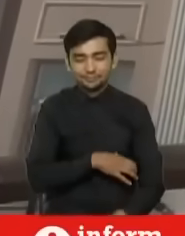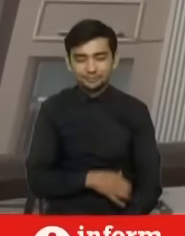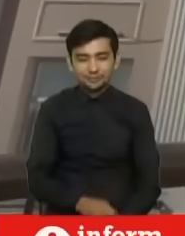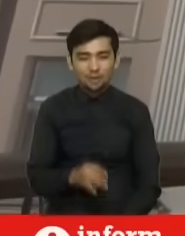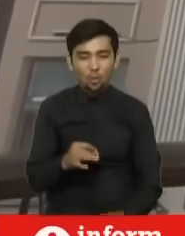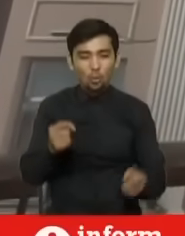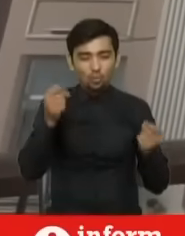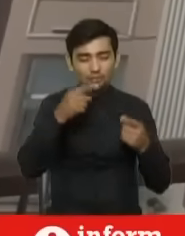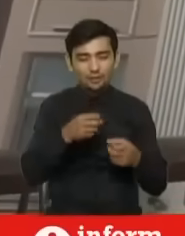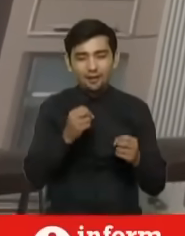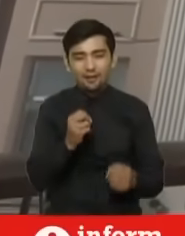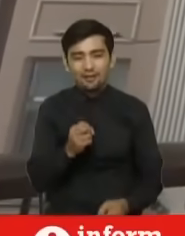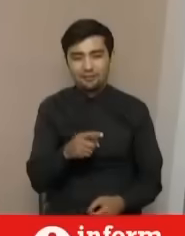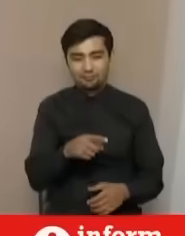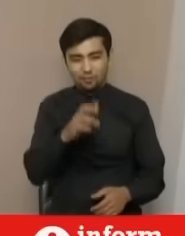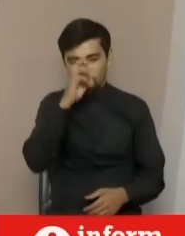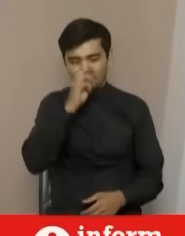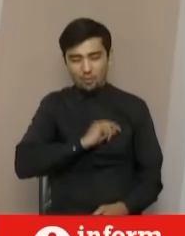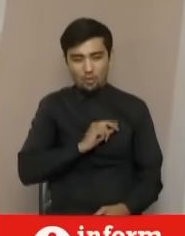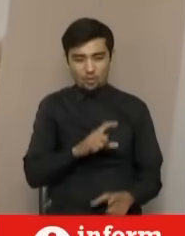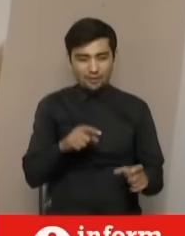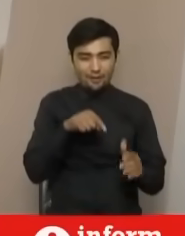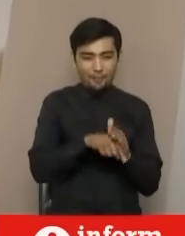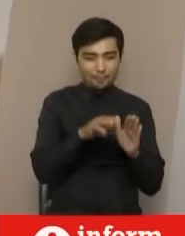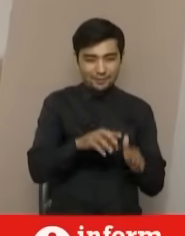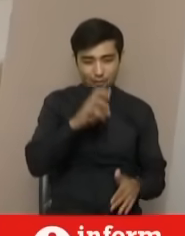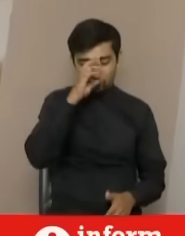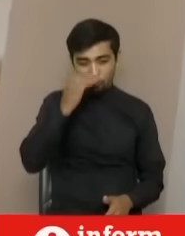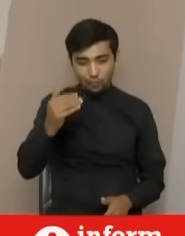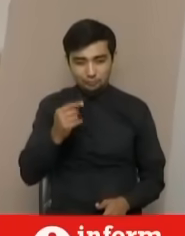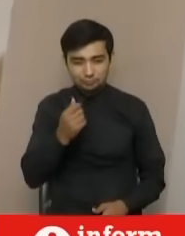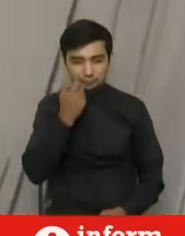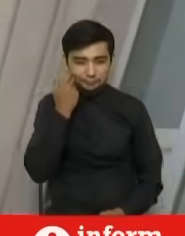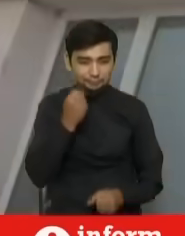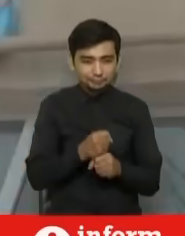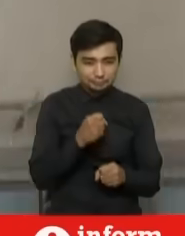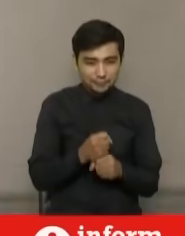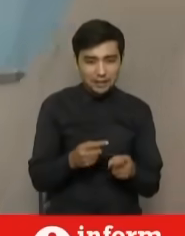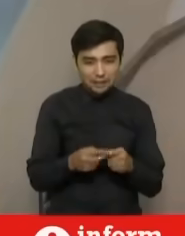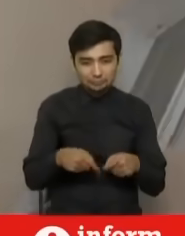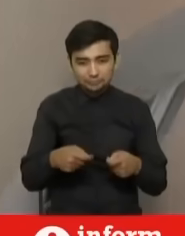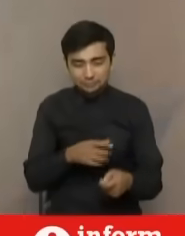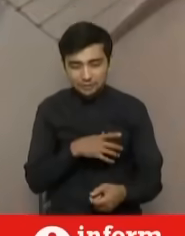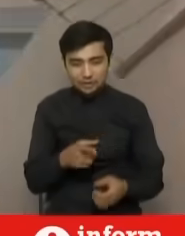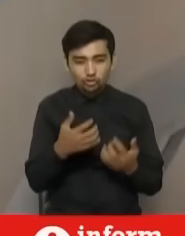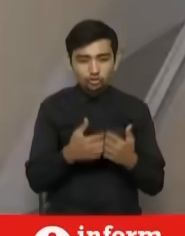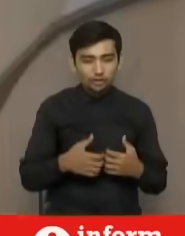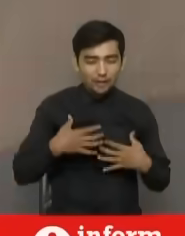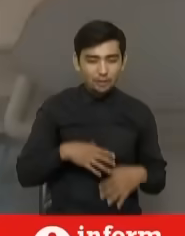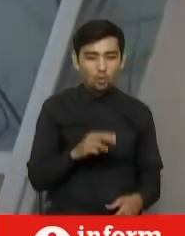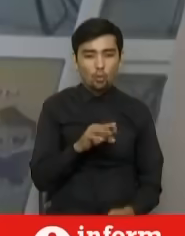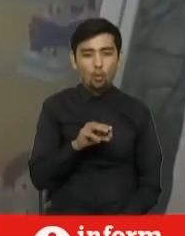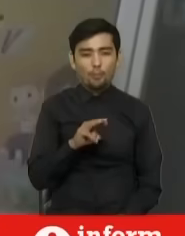Белгілі болғандай, ақжағалылар мекеменшісіндегі мүліктерді ебін тауып есепке алмаған, яғни